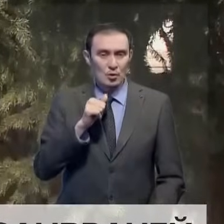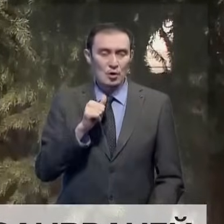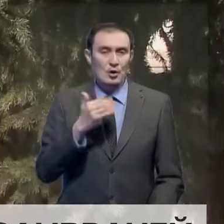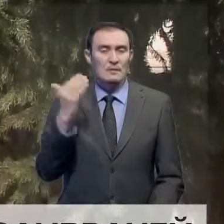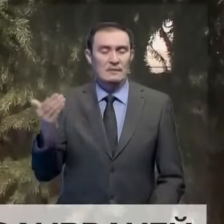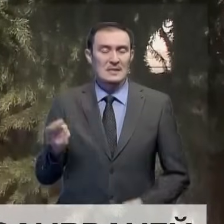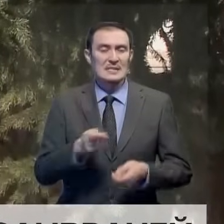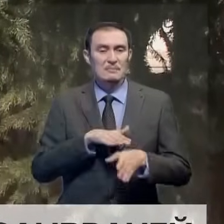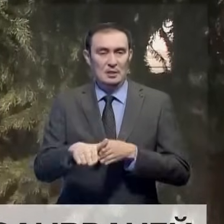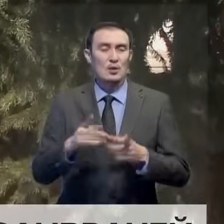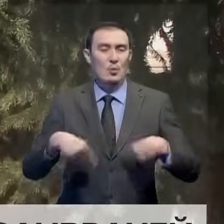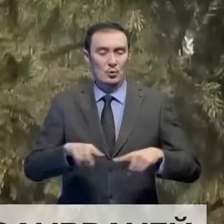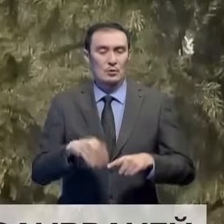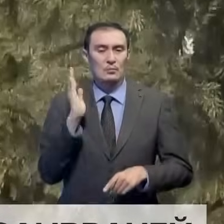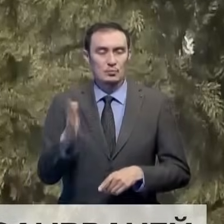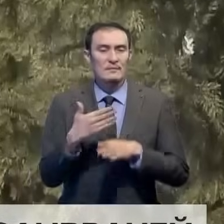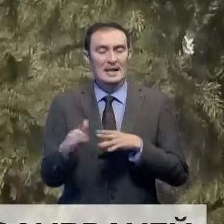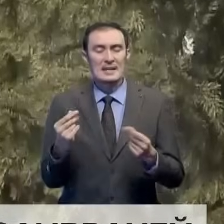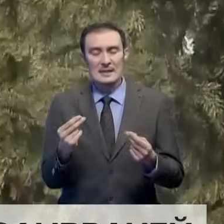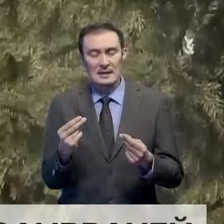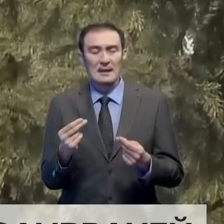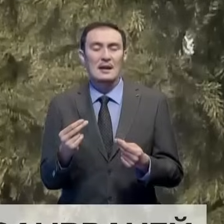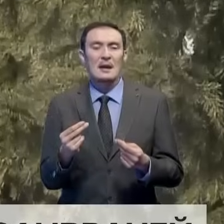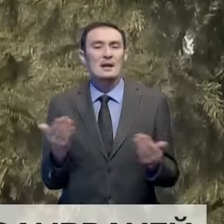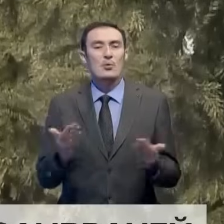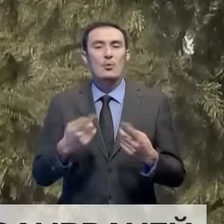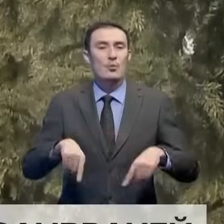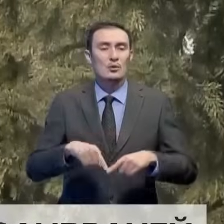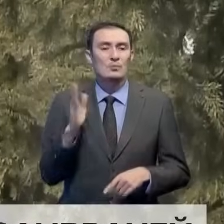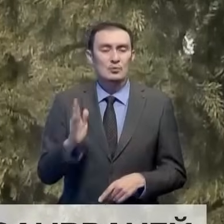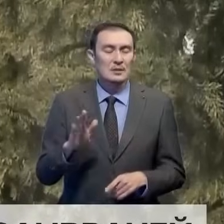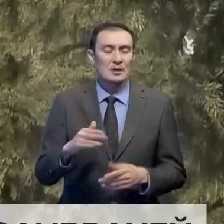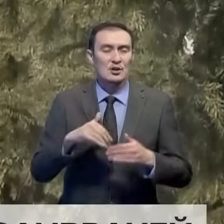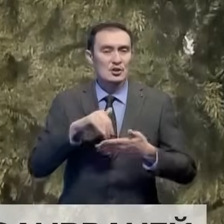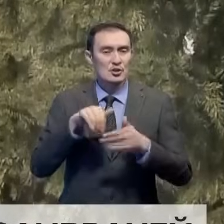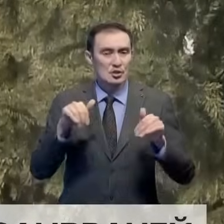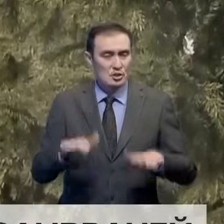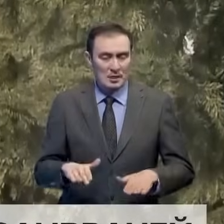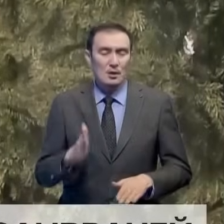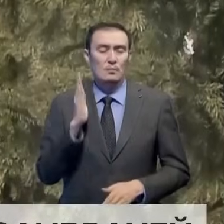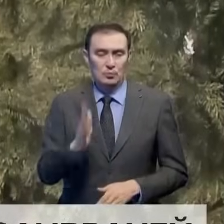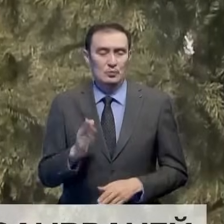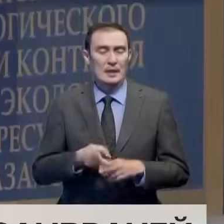стороны местного исполнительного органа будут выделены деньги. Как бы там ни было, какой бы орган это ни определился, все равно будут